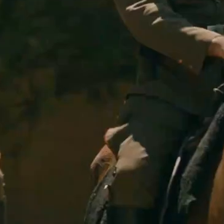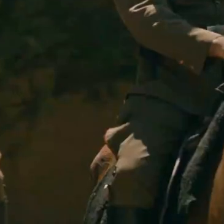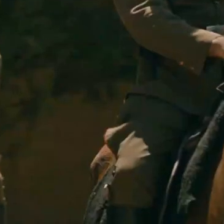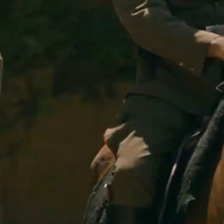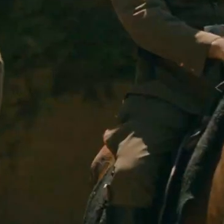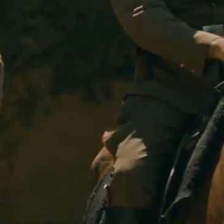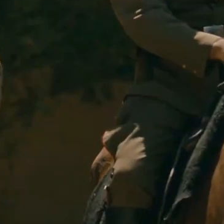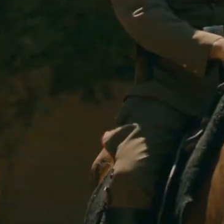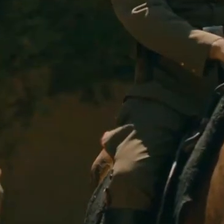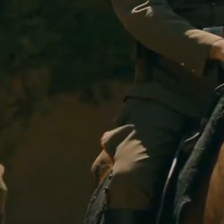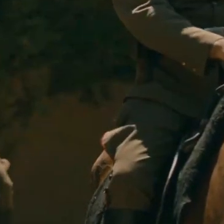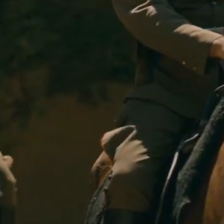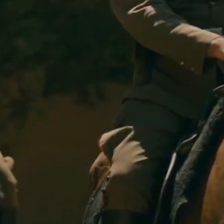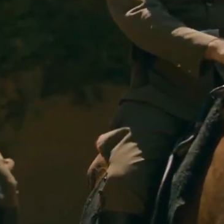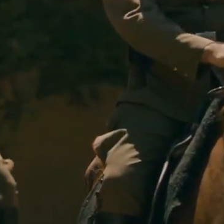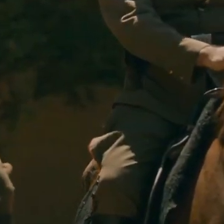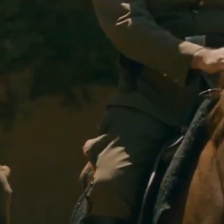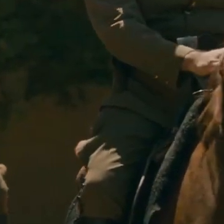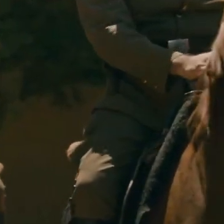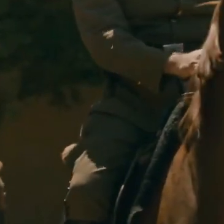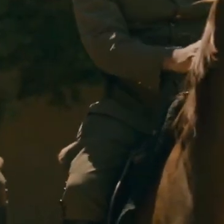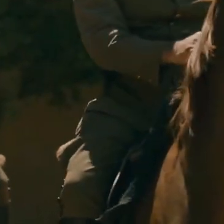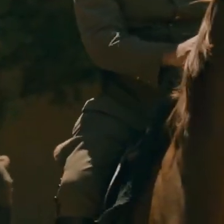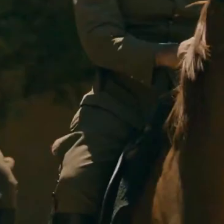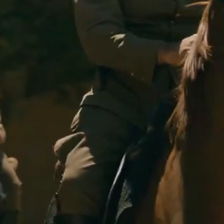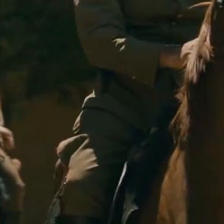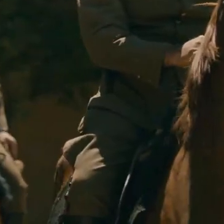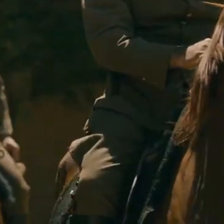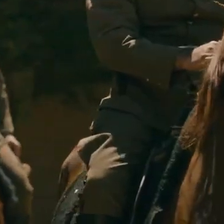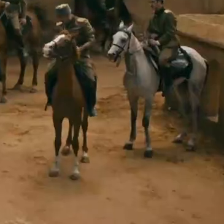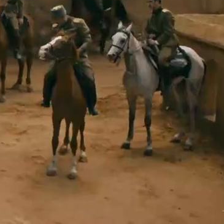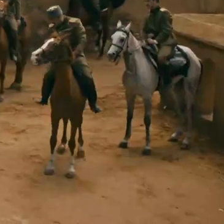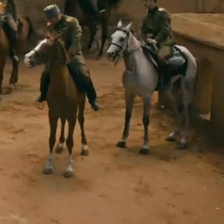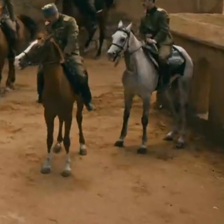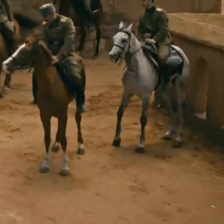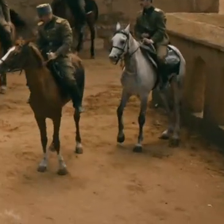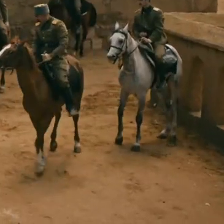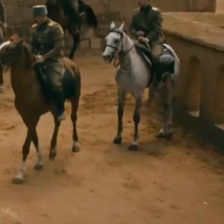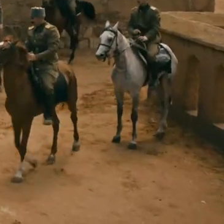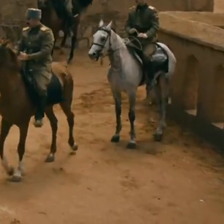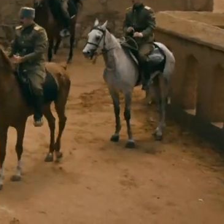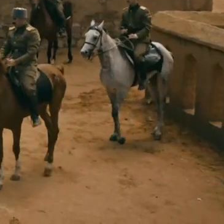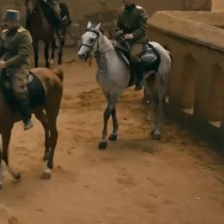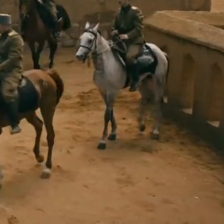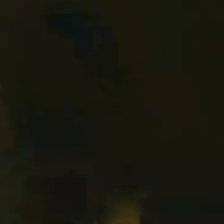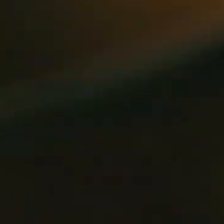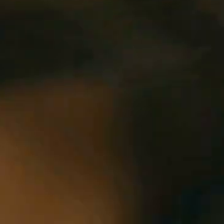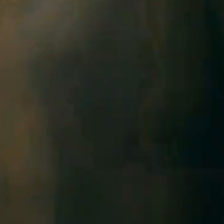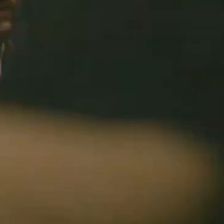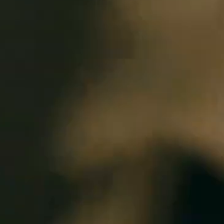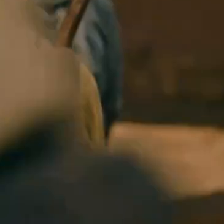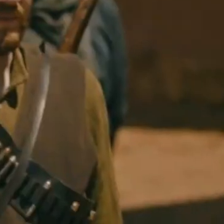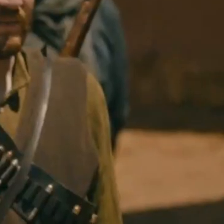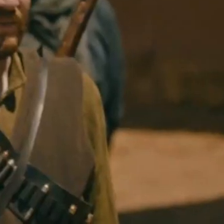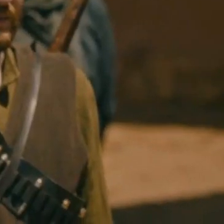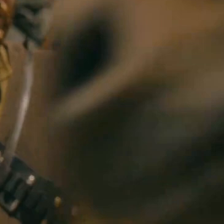Ali omzuna çapraz asılı palaska ile öylece durmuş. Kafasını kaldırıp kaymakamlığa şöyle bir bakan Şefik atını dehledi.